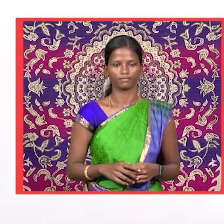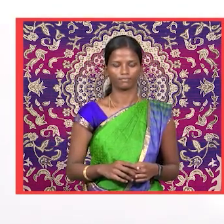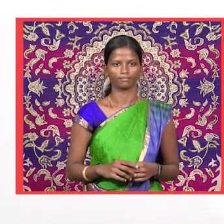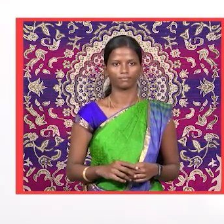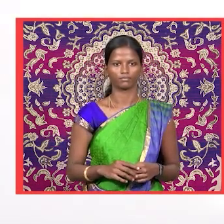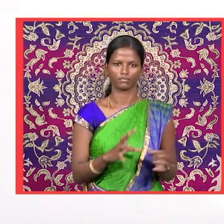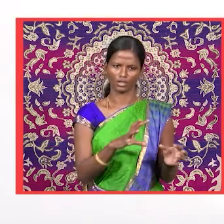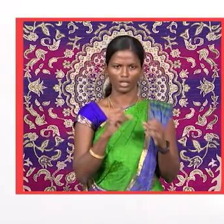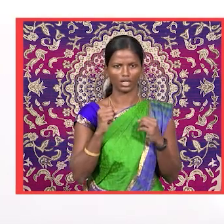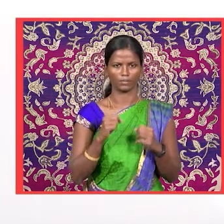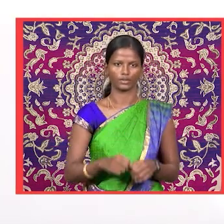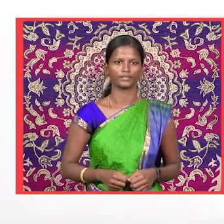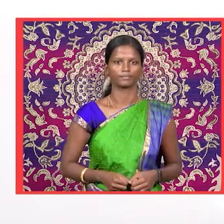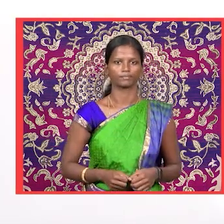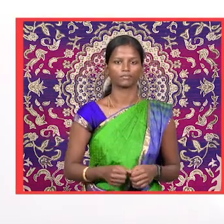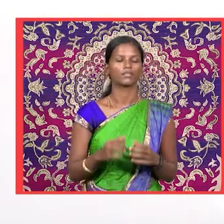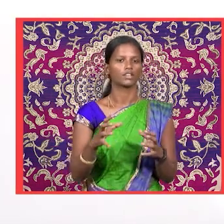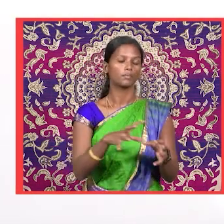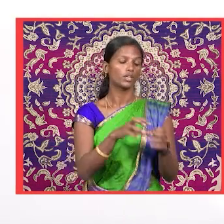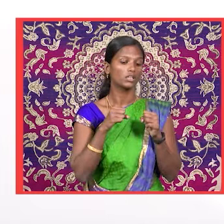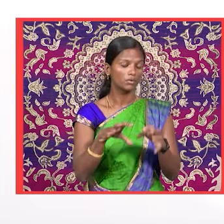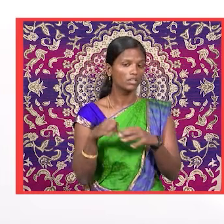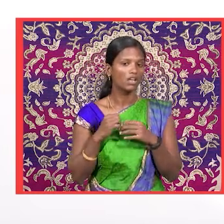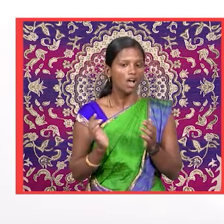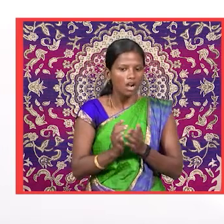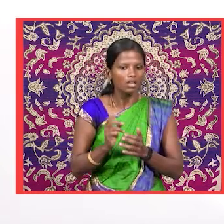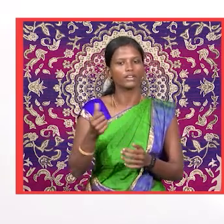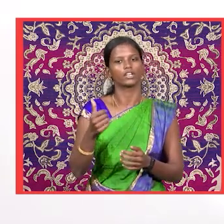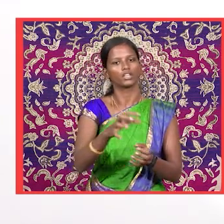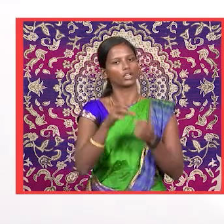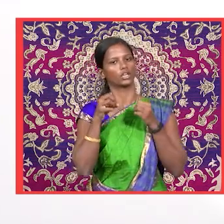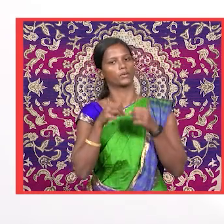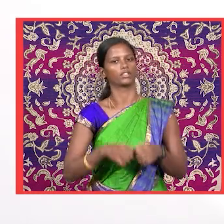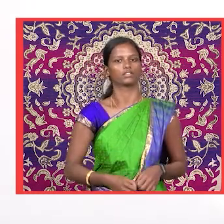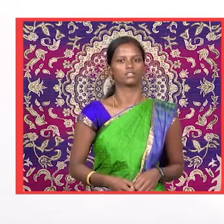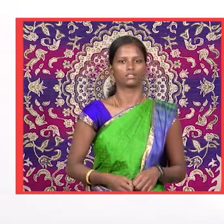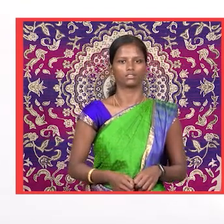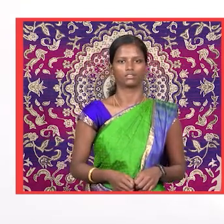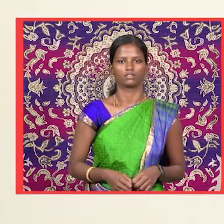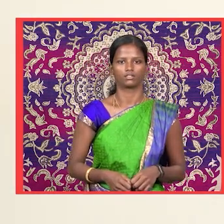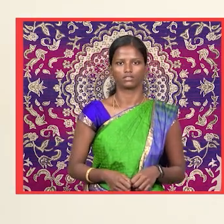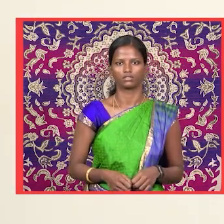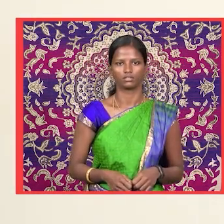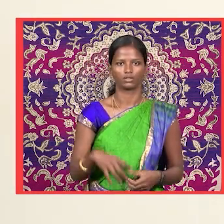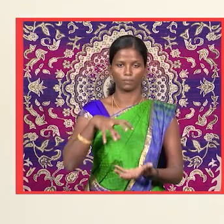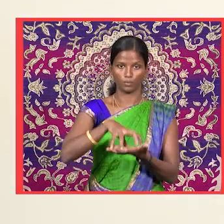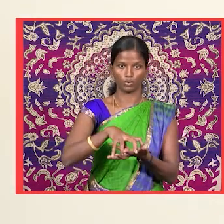நட்டம் கண்டுபிடிச்சாச்சு. நட்ட சதவீதம் என்ன கண்டுபிடிச்சிட்டோங்க? நட்டம் கண்டுபிடிச்சிட்டோம். இப்போ அடக்க விலை கண்டுபிடிக்கிறோம். பொருளின் அடக்க